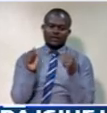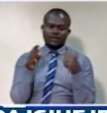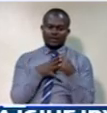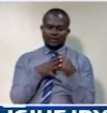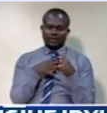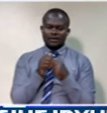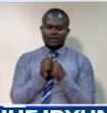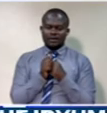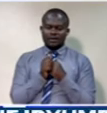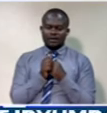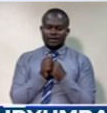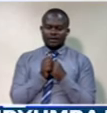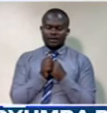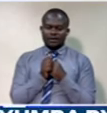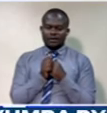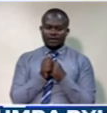COVID-19.